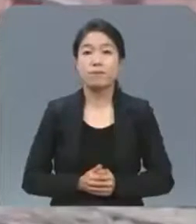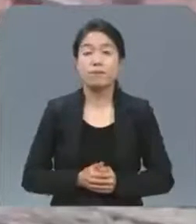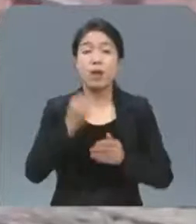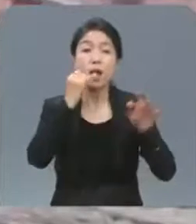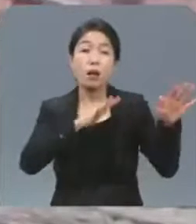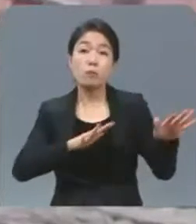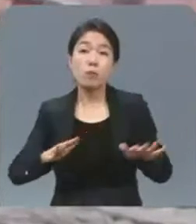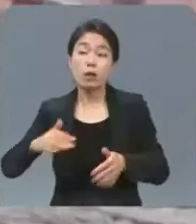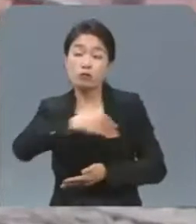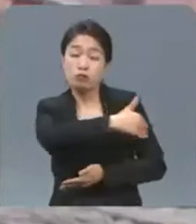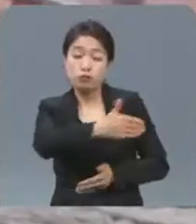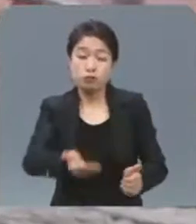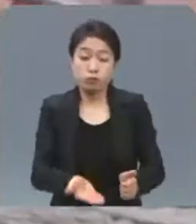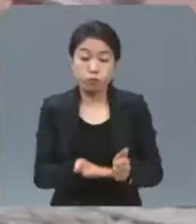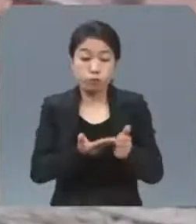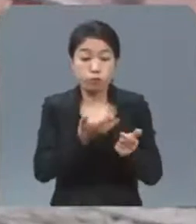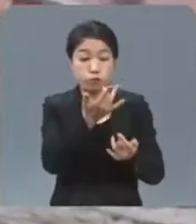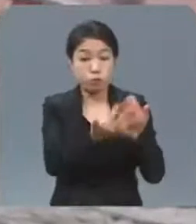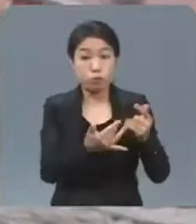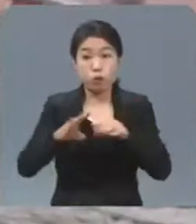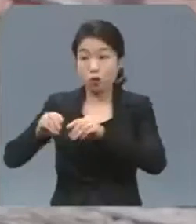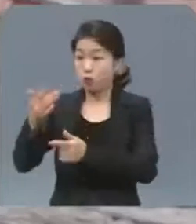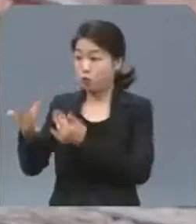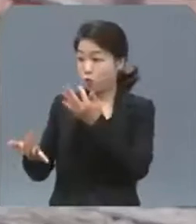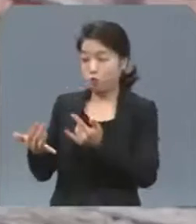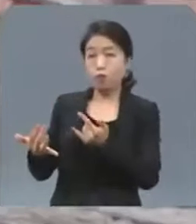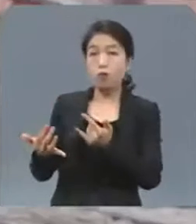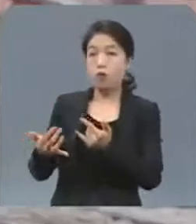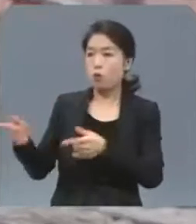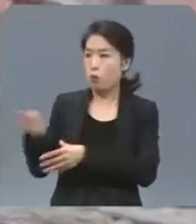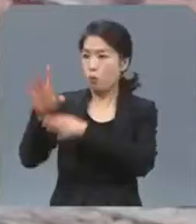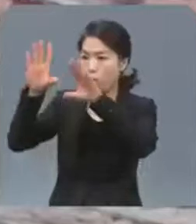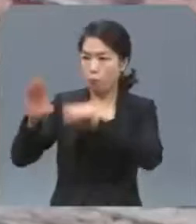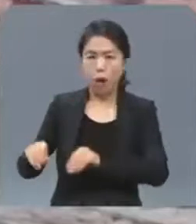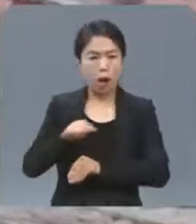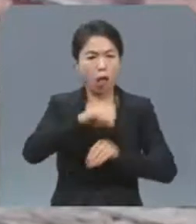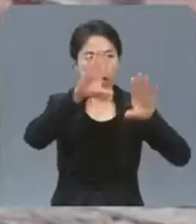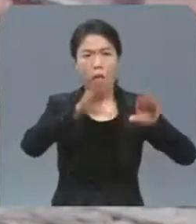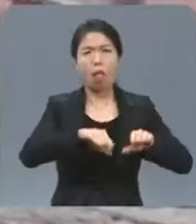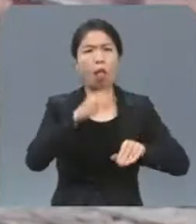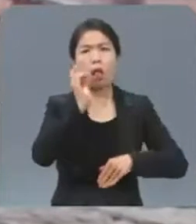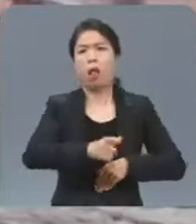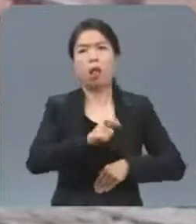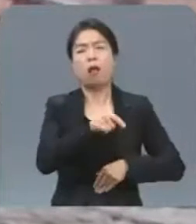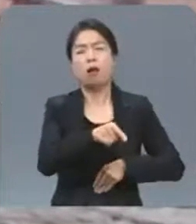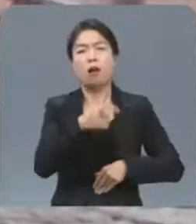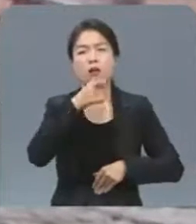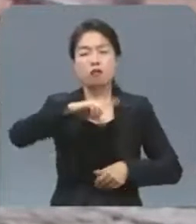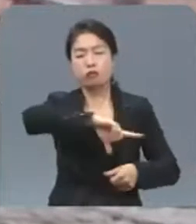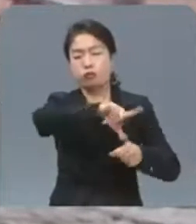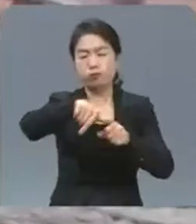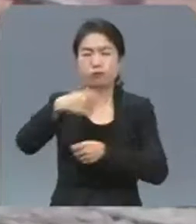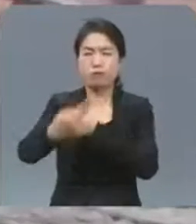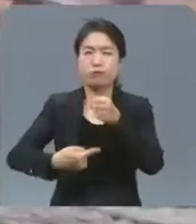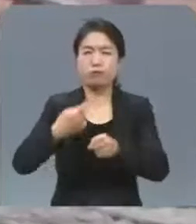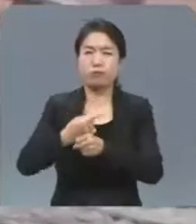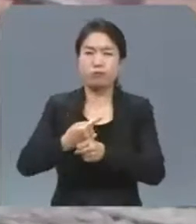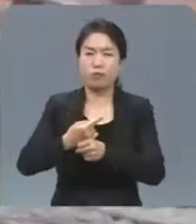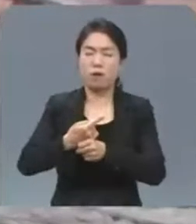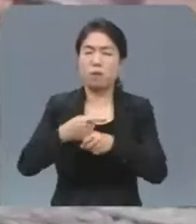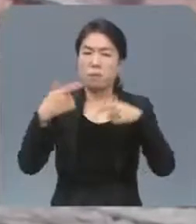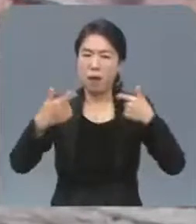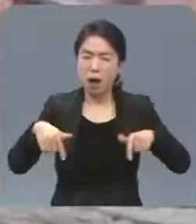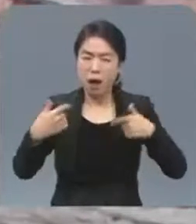바다 위 가두리 양식장에서 불이 나면 육지에서보다 끄기가 쉽지 않은데요. 여수 일대에서만 해마다 10건 이상의